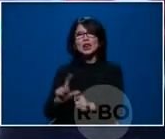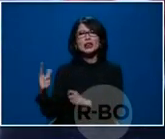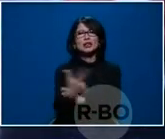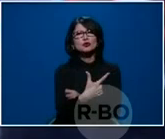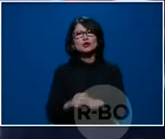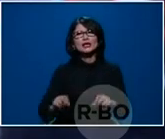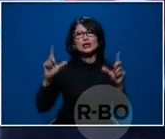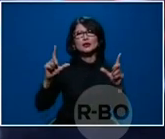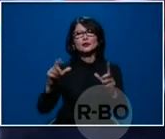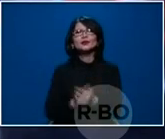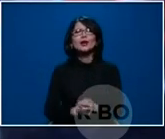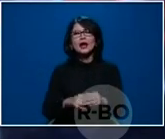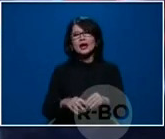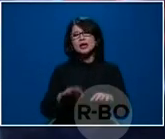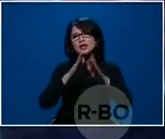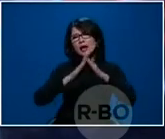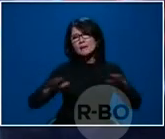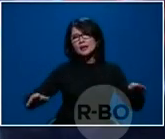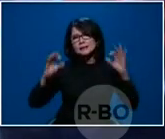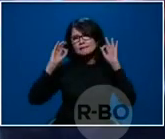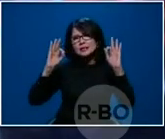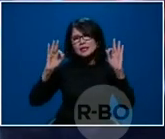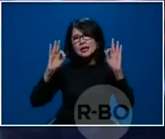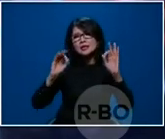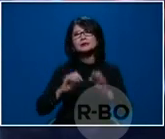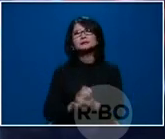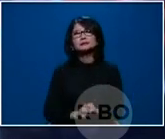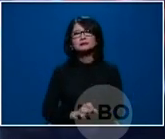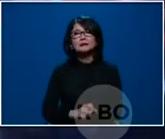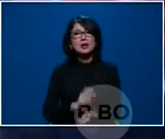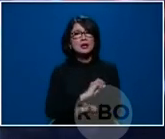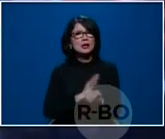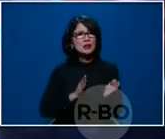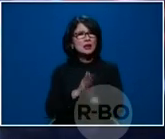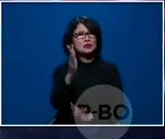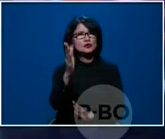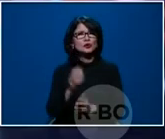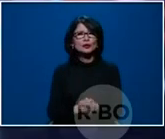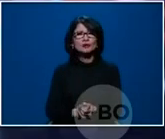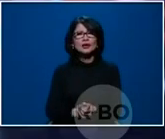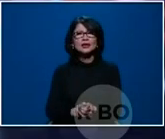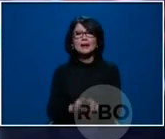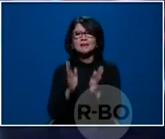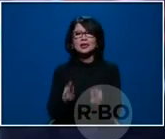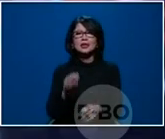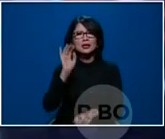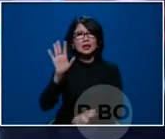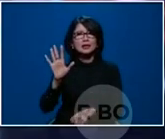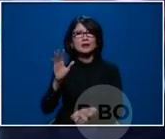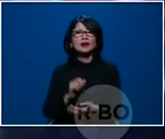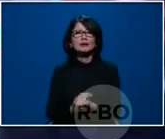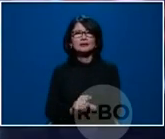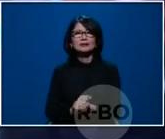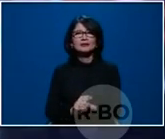keamanan serta pendidikan Baiklah langsung saja pada sesi kelima putaran pertama pertanyaan dari